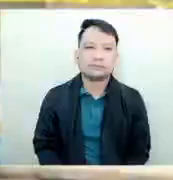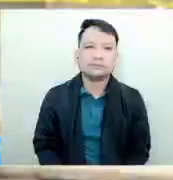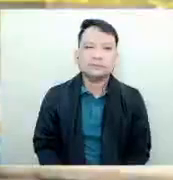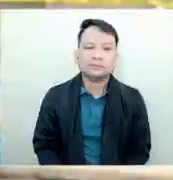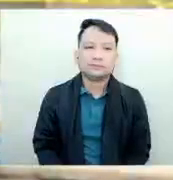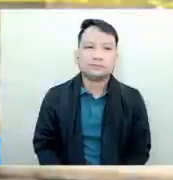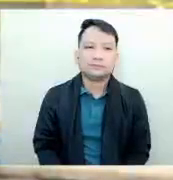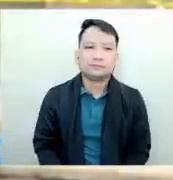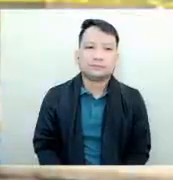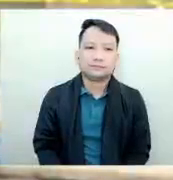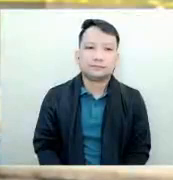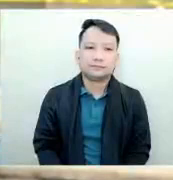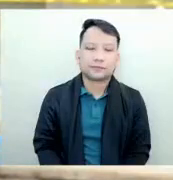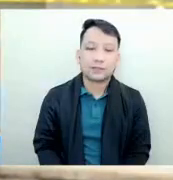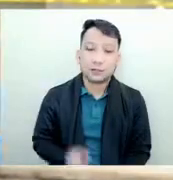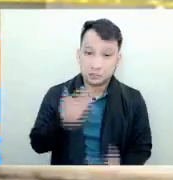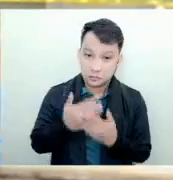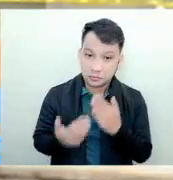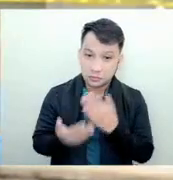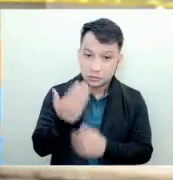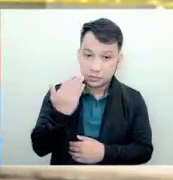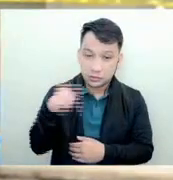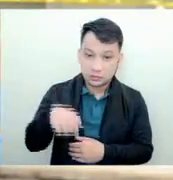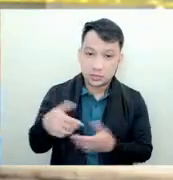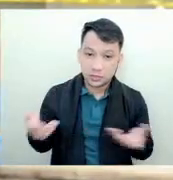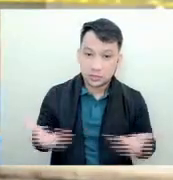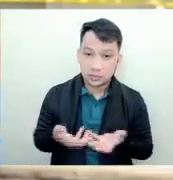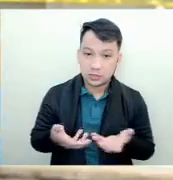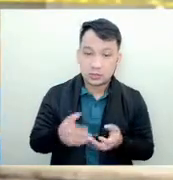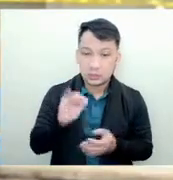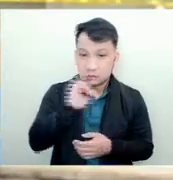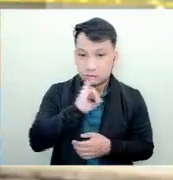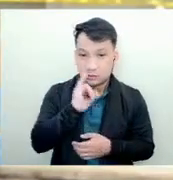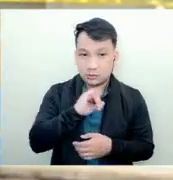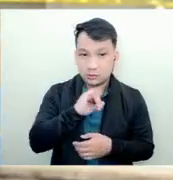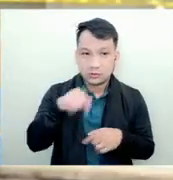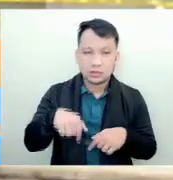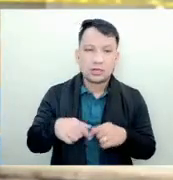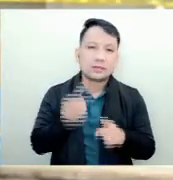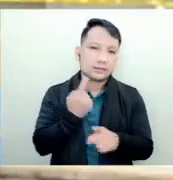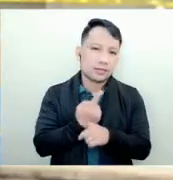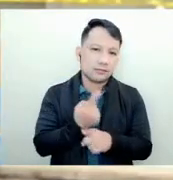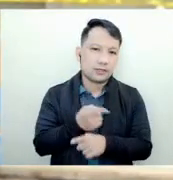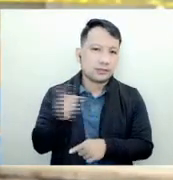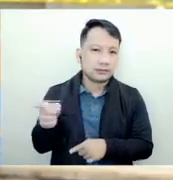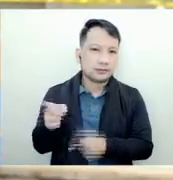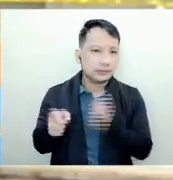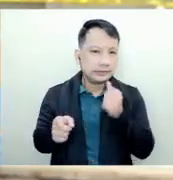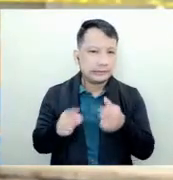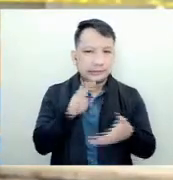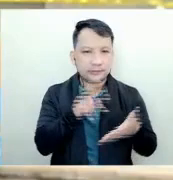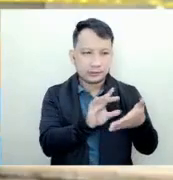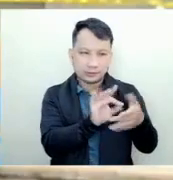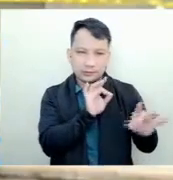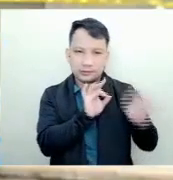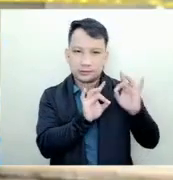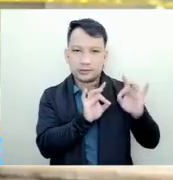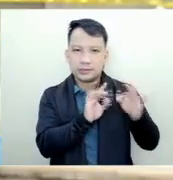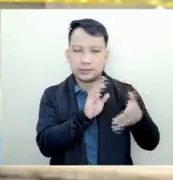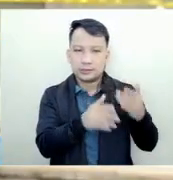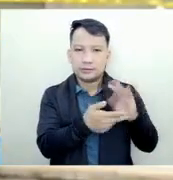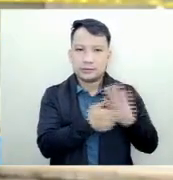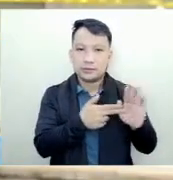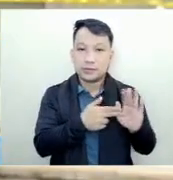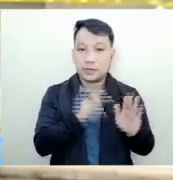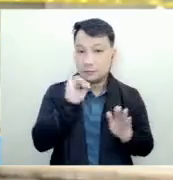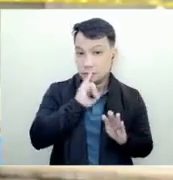Yes, Paolo, good morning. Maayong aga mula dito sa Iloilo City. Tama ka nga, hindi na mamimili ng anumang brand ng bakuna ang mga Ilonggo. Partikular